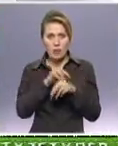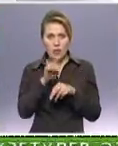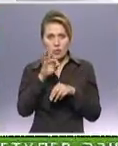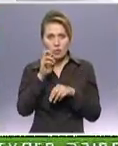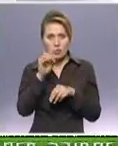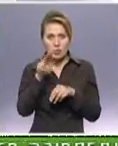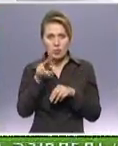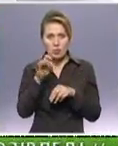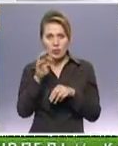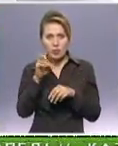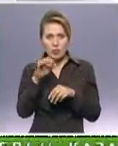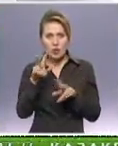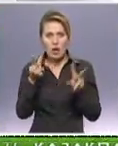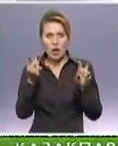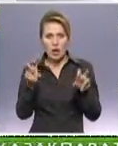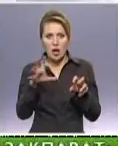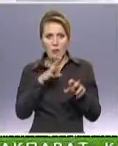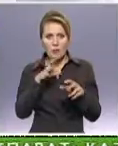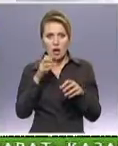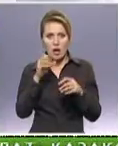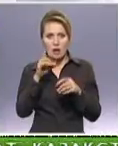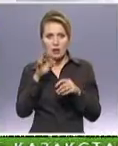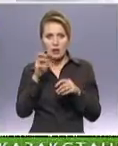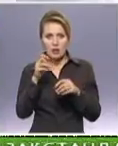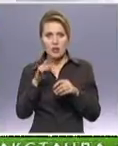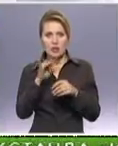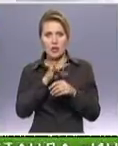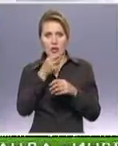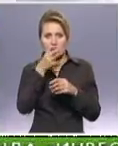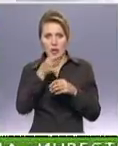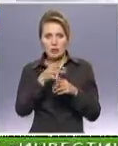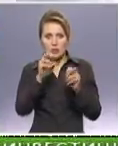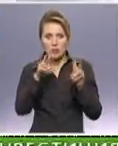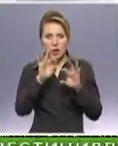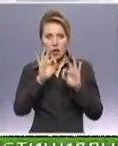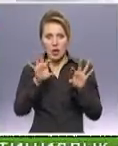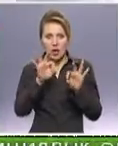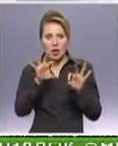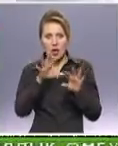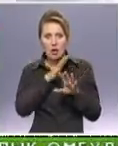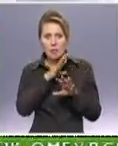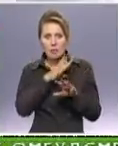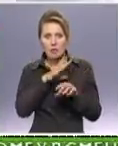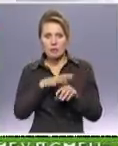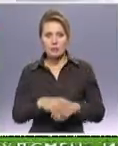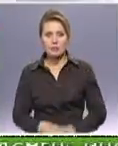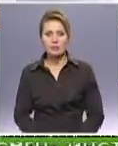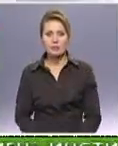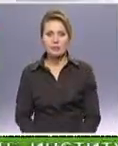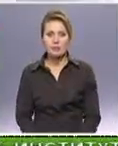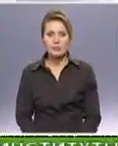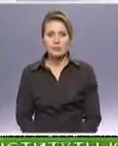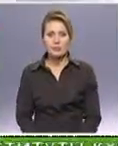Жәнібек Бердәулетұлының атынан 6 алашқа сауын айтылған асқа тілшіміз Әмір Болат Құсайынұлы қатысты.